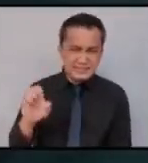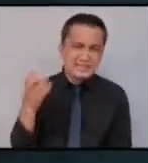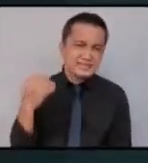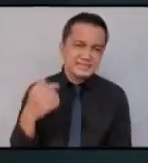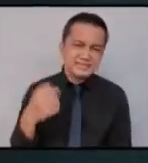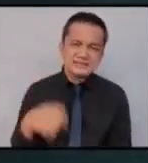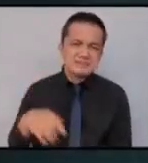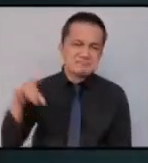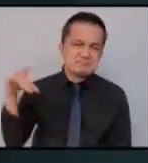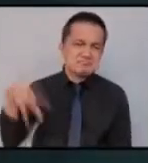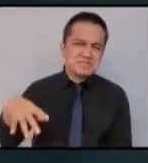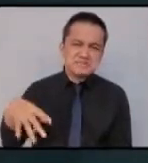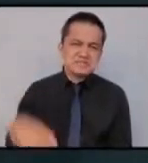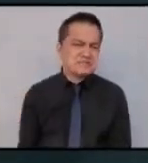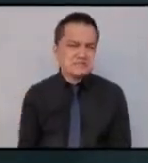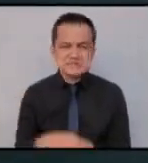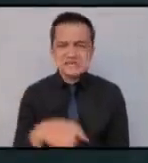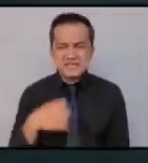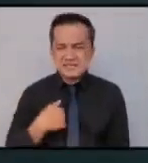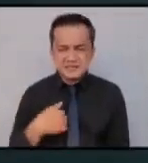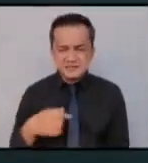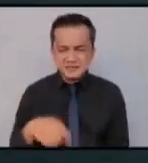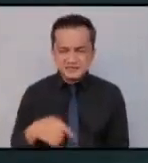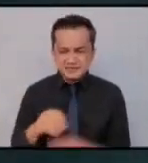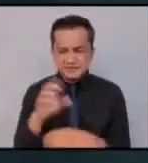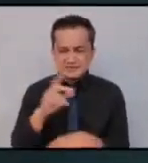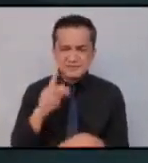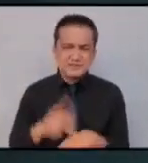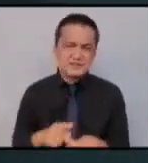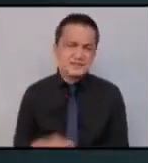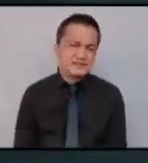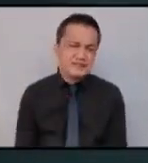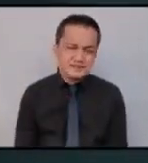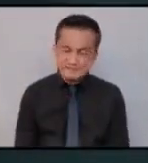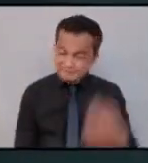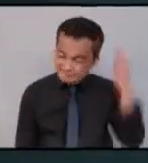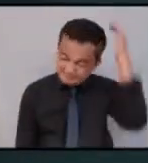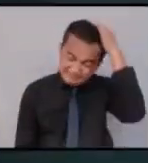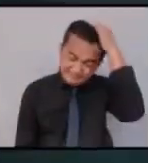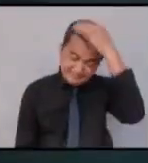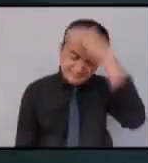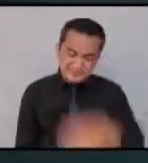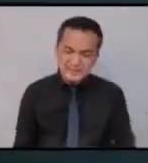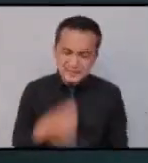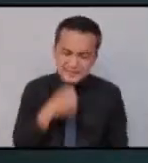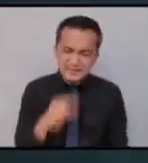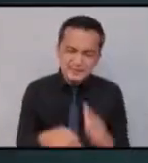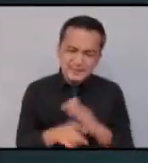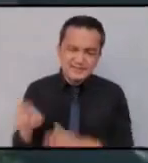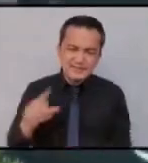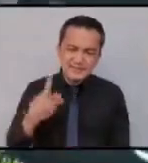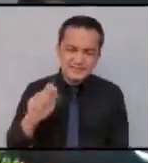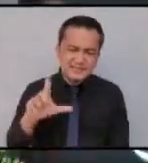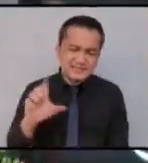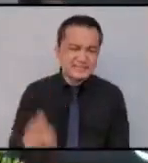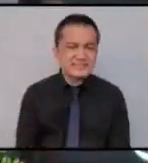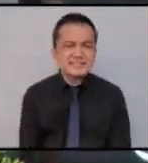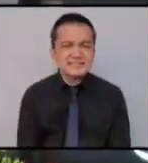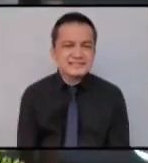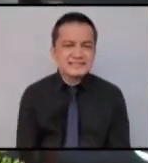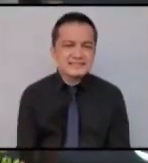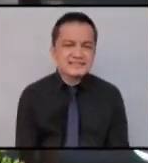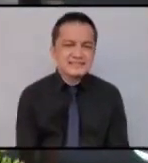ganyan. Ewan ko dito sa Rise and Shine Pilipinas, talagang hindi pala ako makakatakas sa TLE. Oo. Dapat all around,